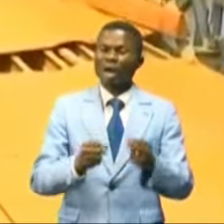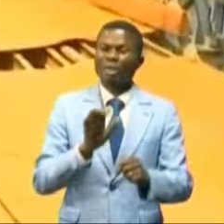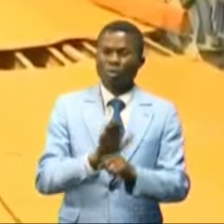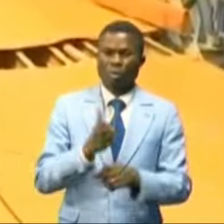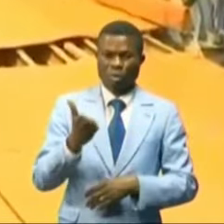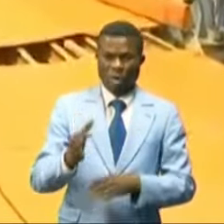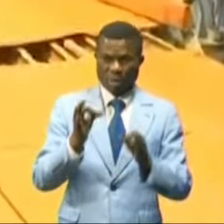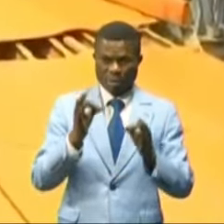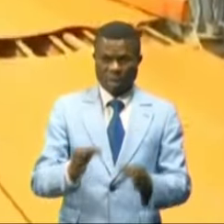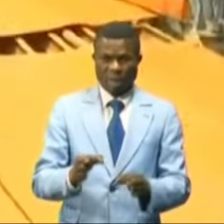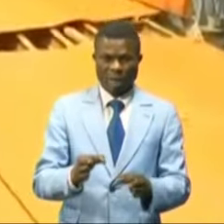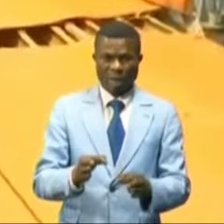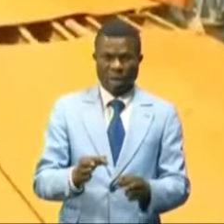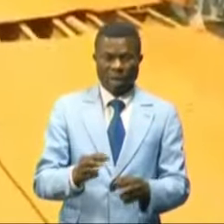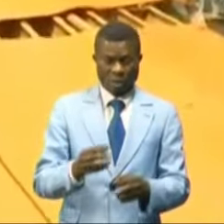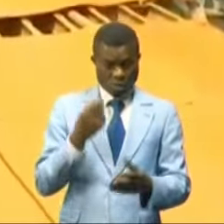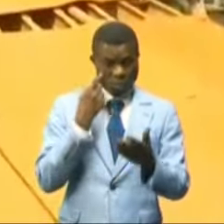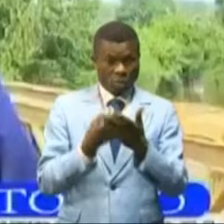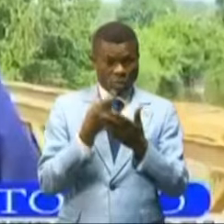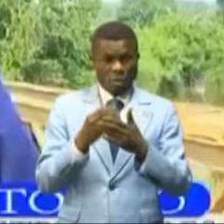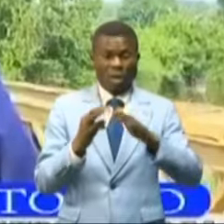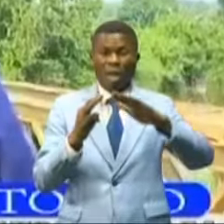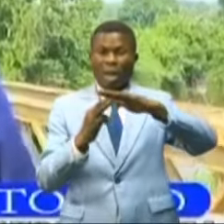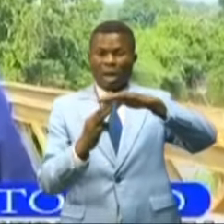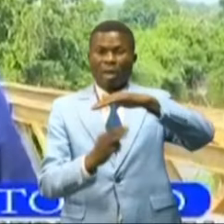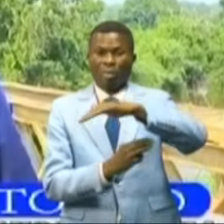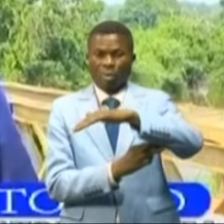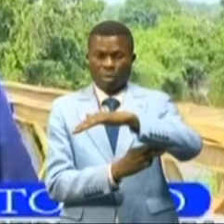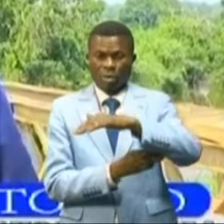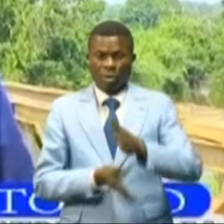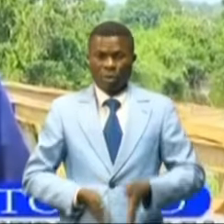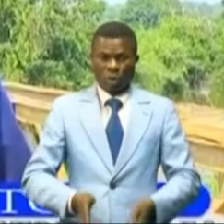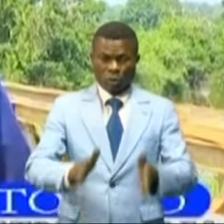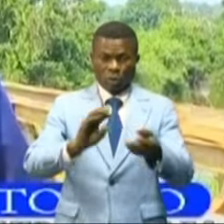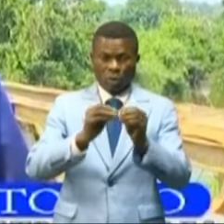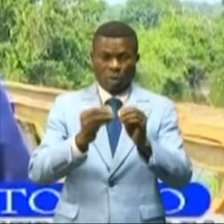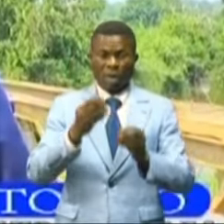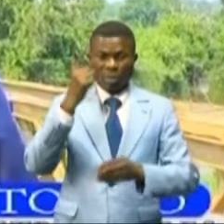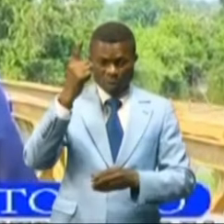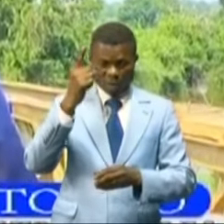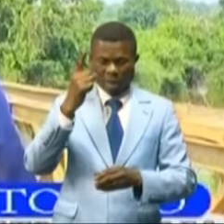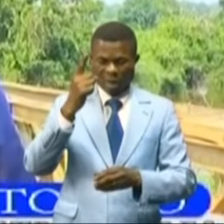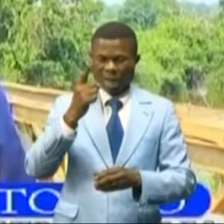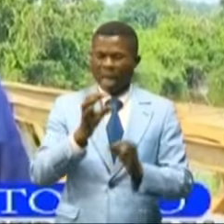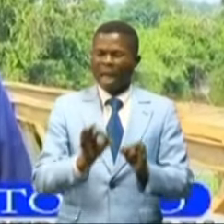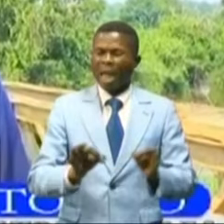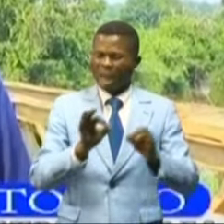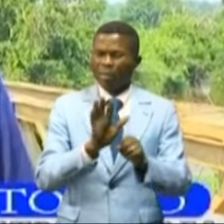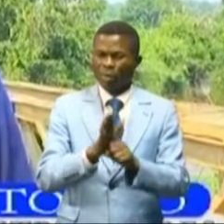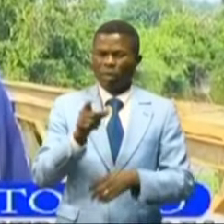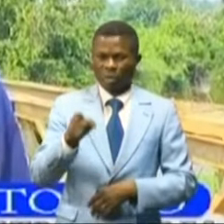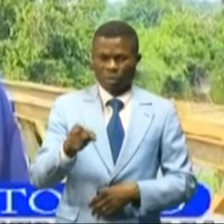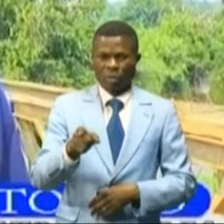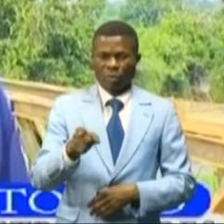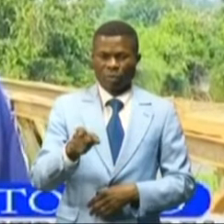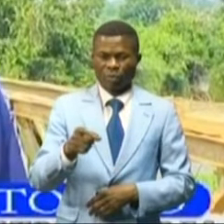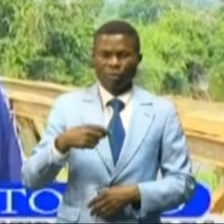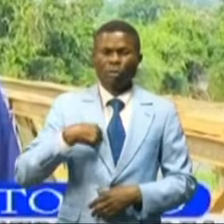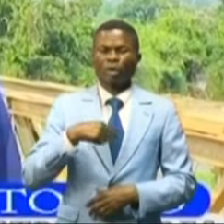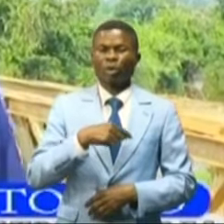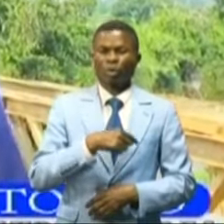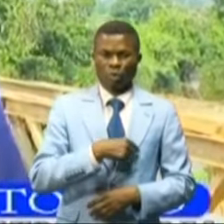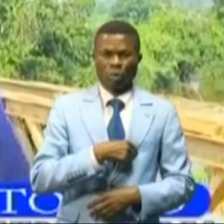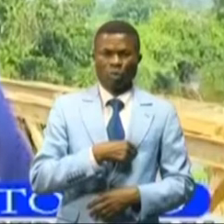Et étant donné que le pont se trouve sur la route de nationale numéro 1, nous n'avons